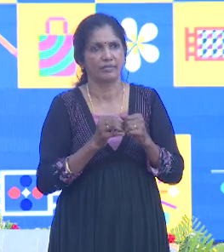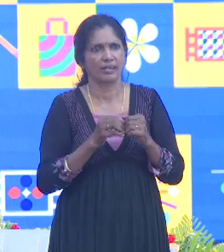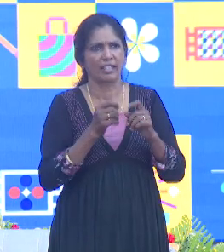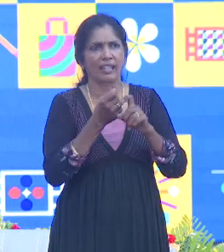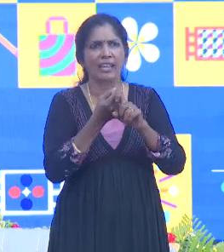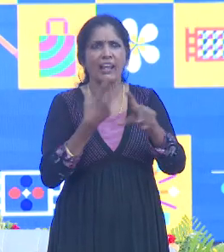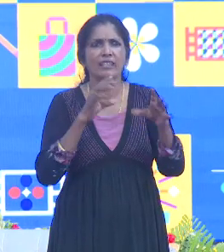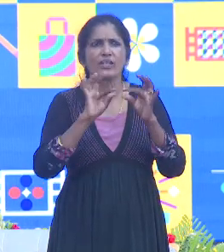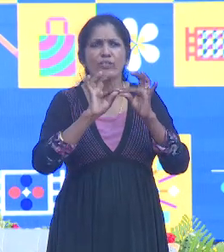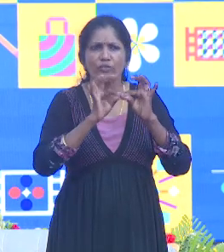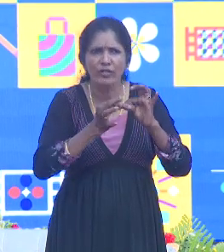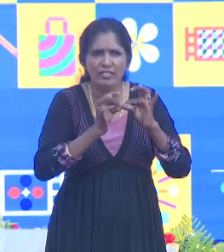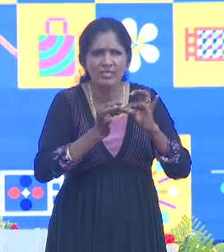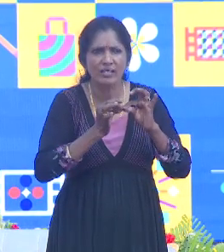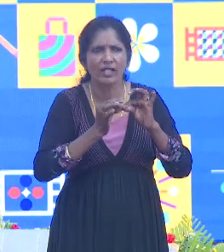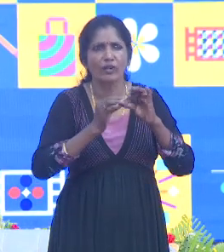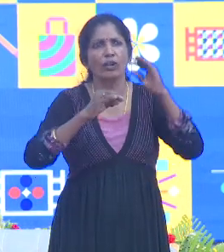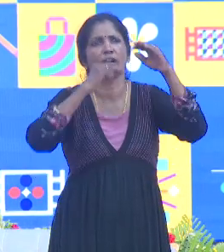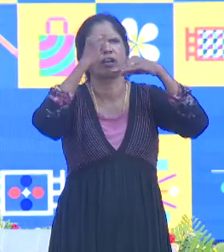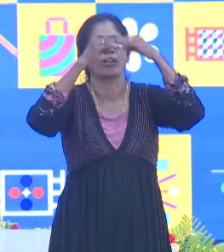കേരളത്തിൻ്റെ സുസ്ഥിരമായ സസ്റ്റൈനബിൾ ഡെവലപ്മെൻറ്റ്,